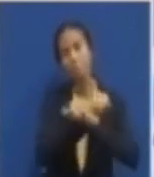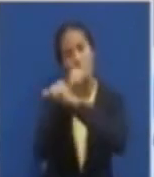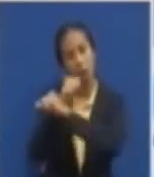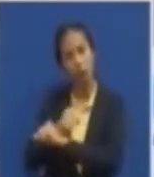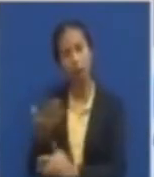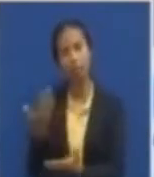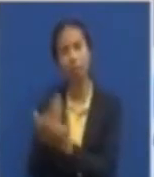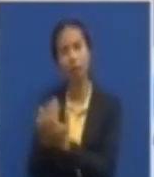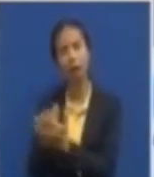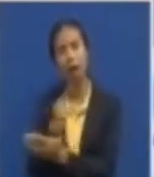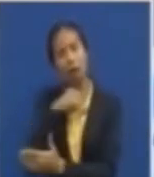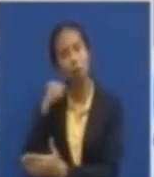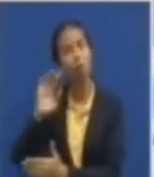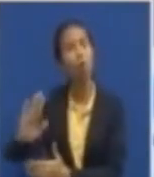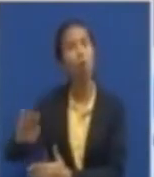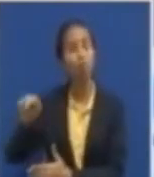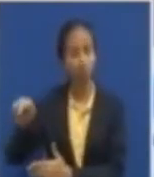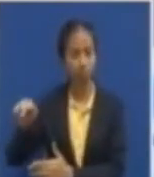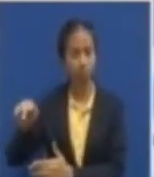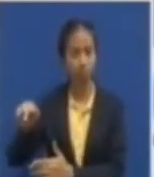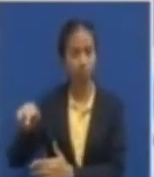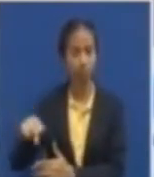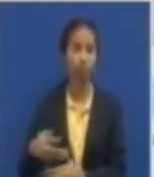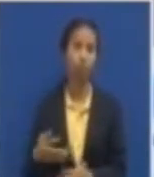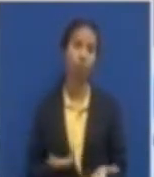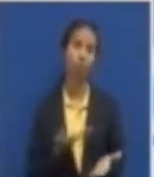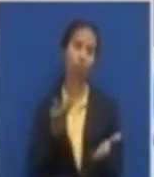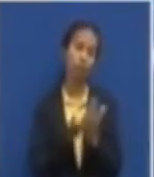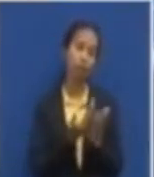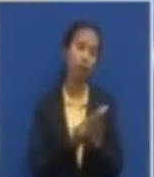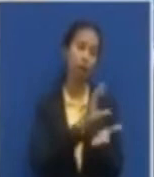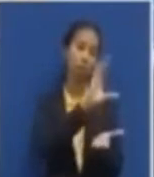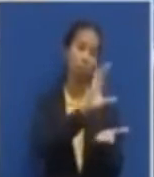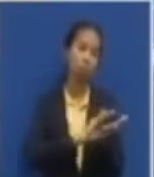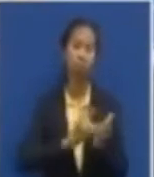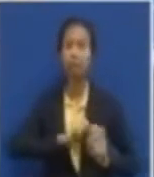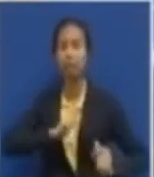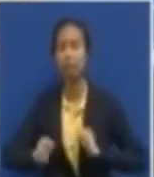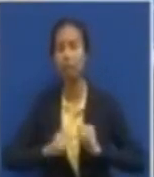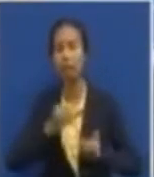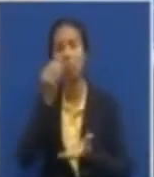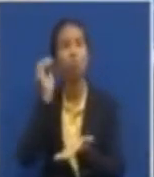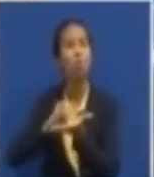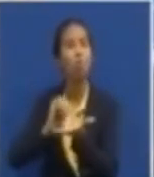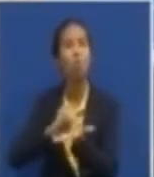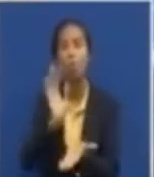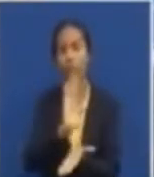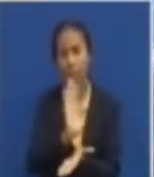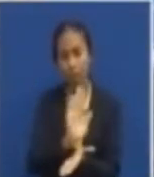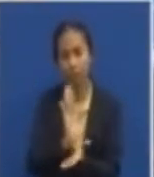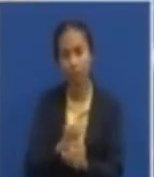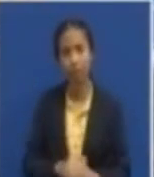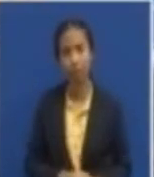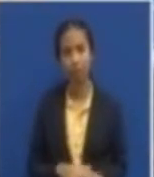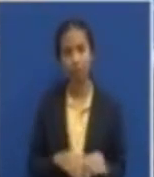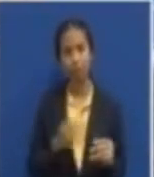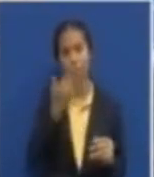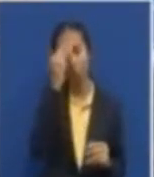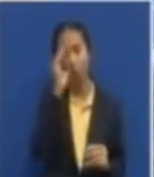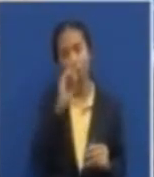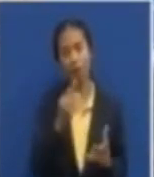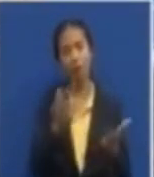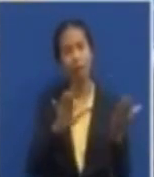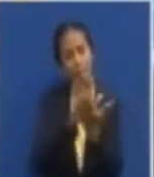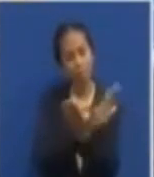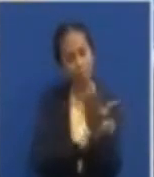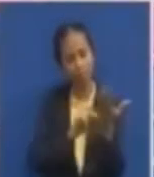ประกันรายได้ไม่ได้ใช้งบประมาณมาสุรุ่ยสุร่ายนะครับเพื่อเบียดบังเม็ดเงินภาษีของประเ